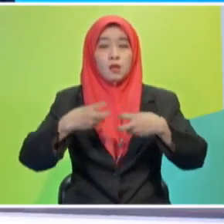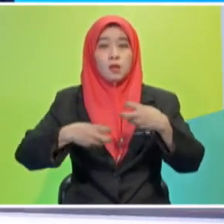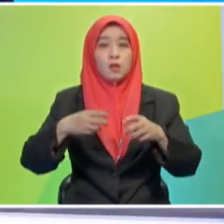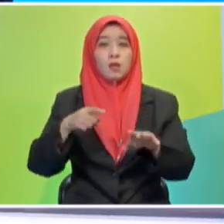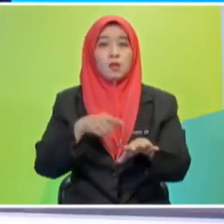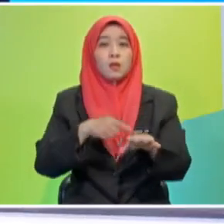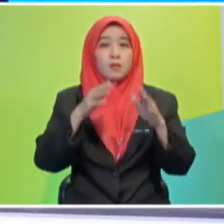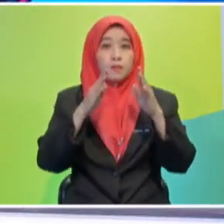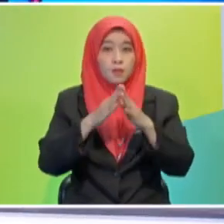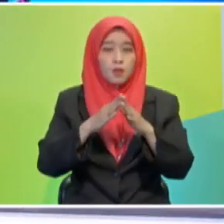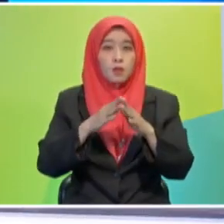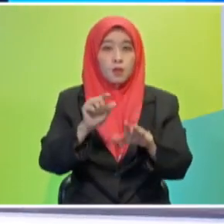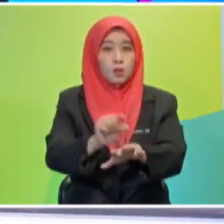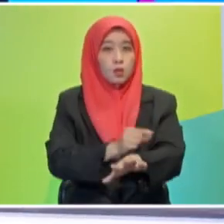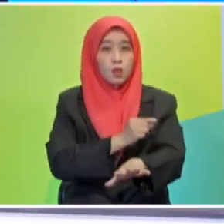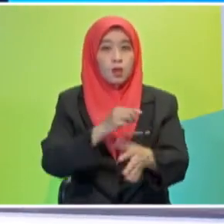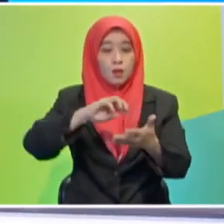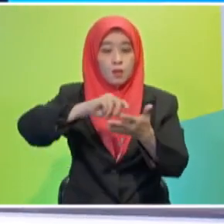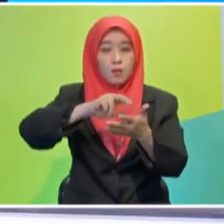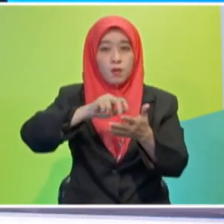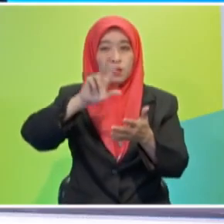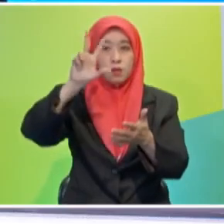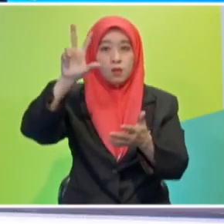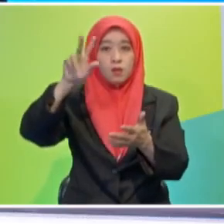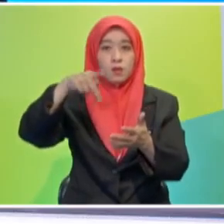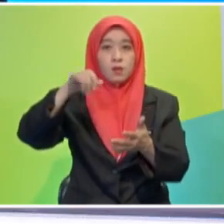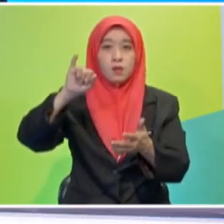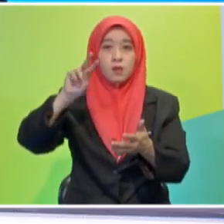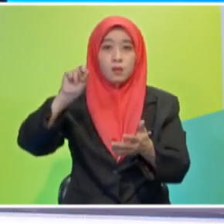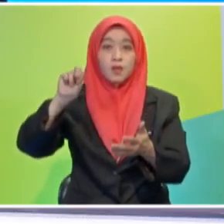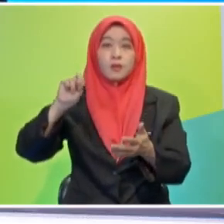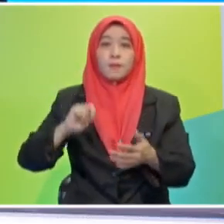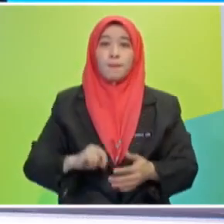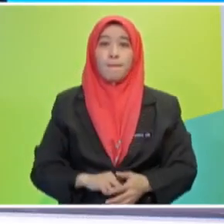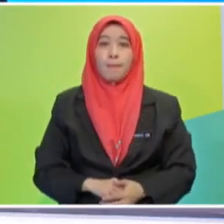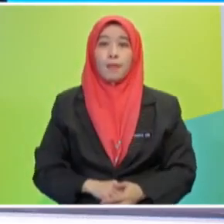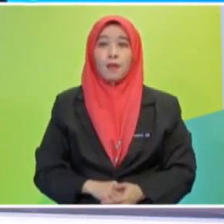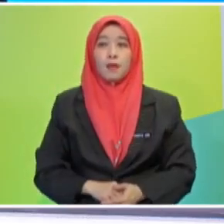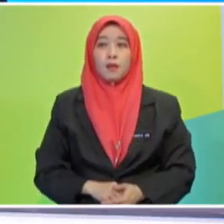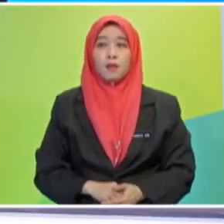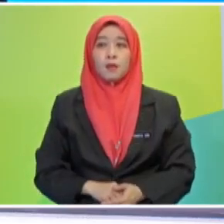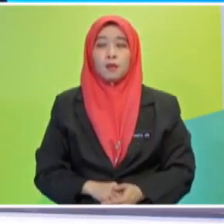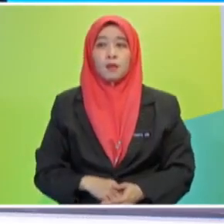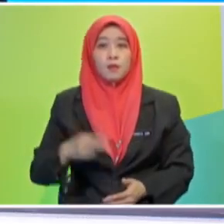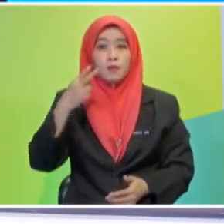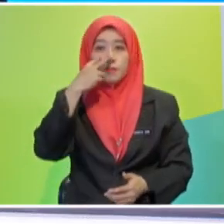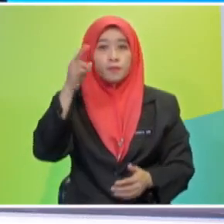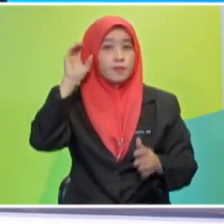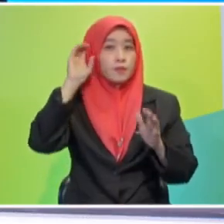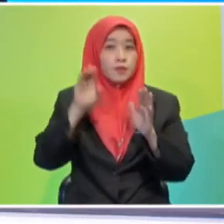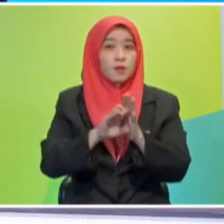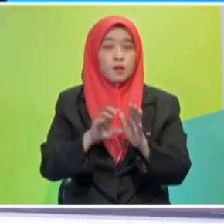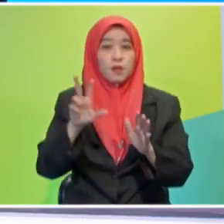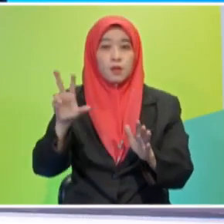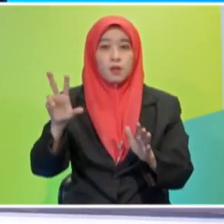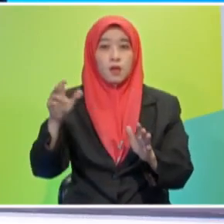pin. Jadi plug 3 pin sudah semestinya di bahagian atas lah, cikgu. Ya, plug 3 pin kan kita tengok kat sini, gambar tu. Nampak ada 3 tamatan.